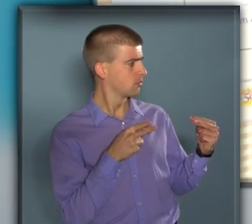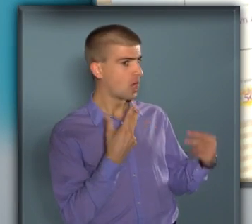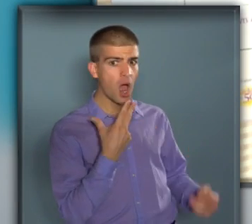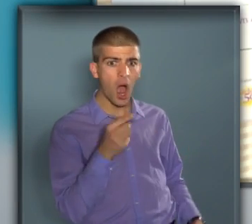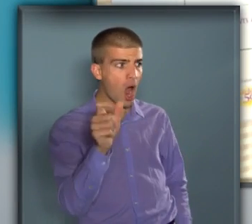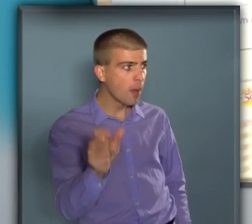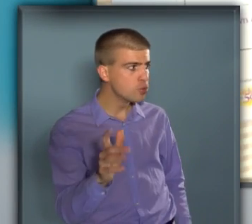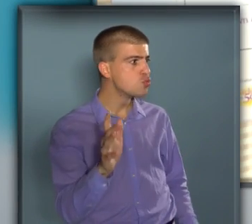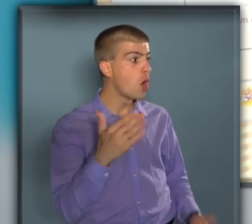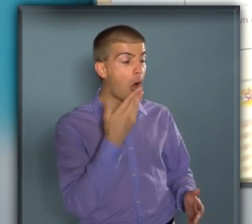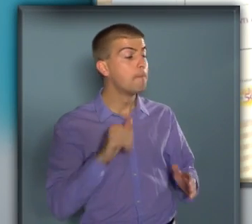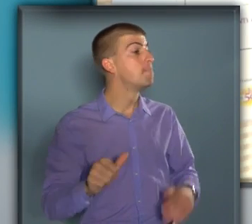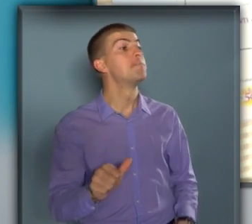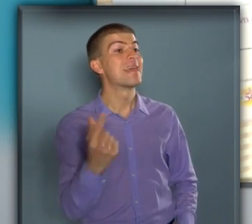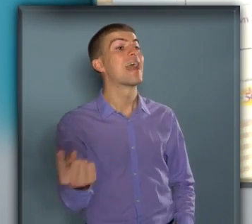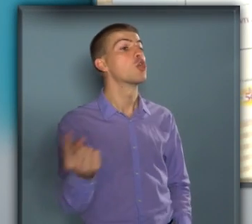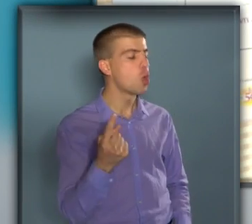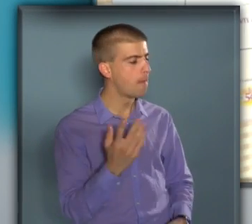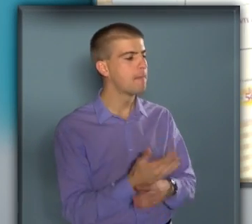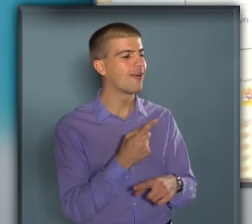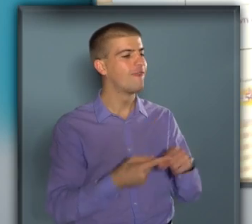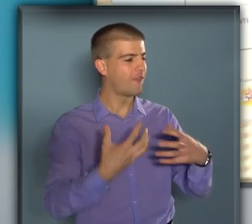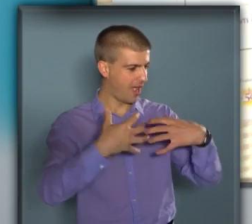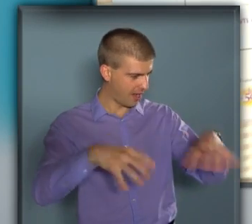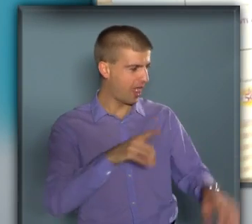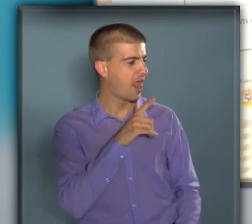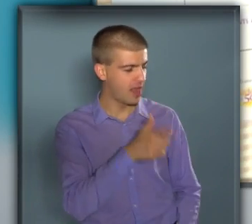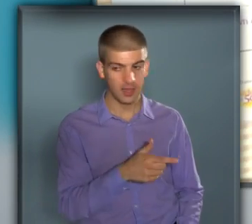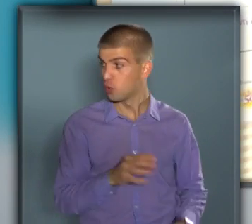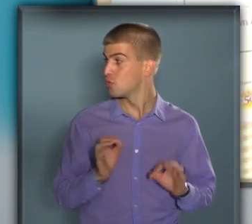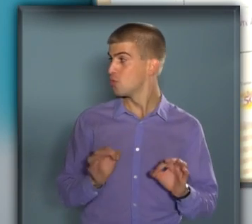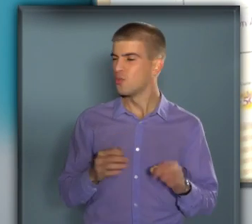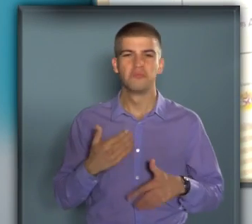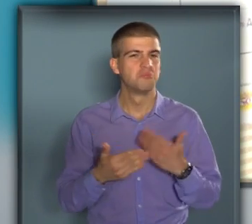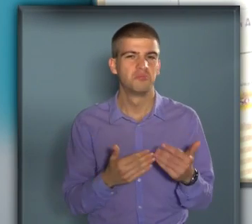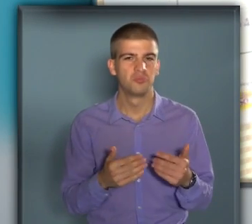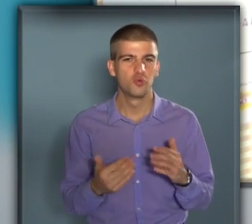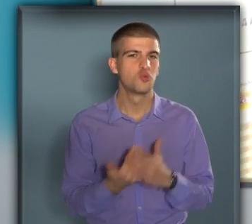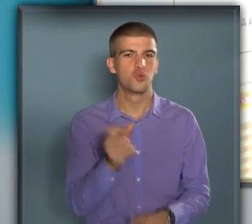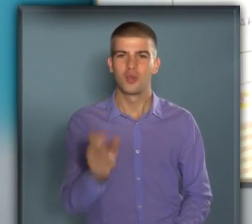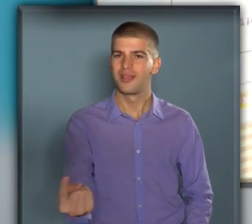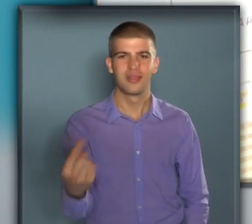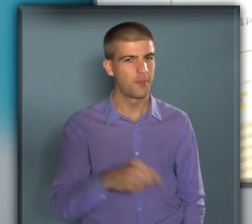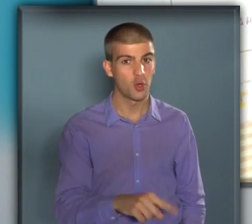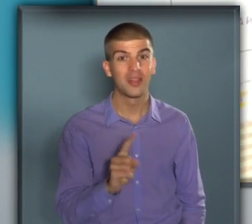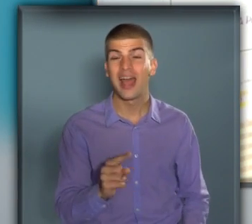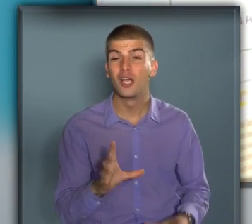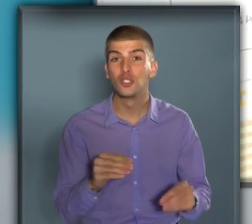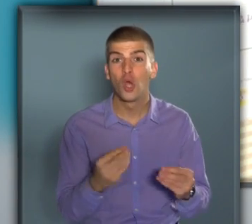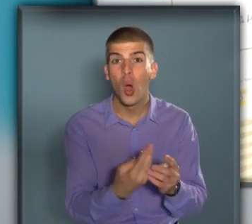mondtuk, hogy ha még egy valaki bejön, akkor ketté osztjuk ezt a csoportot. Végül ez nem így történt meg, de egy nagyon nagy létszámú,